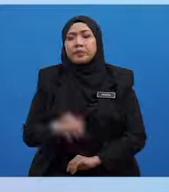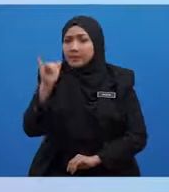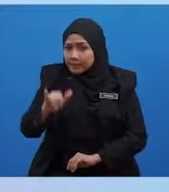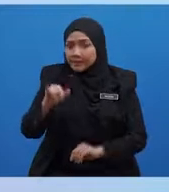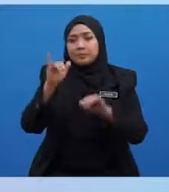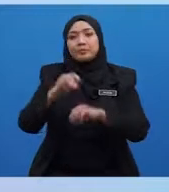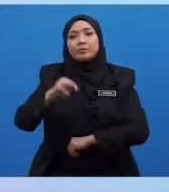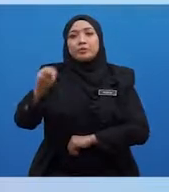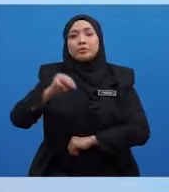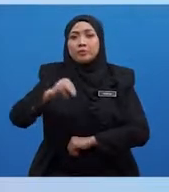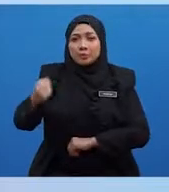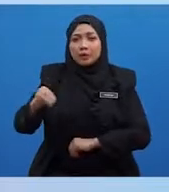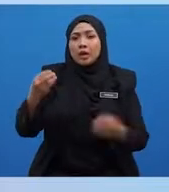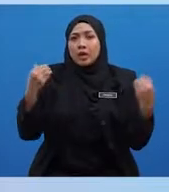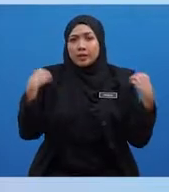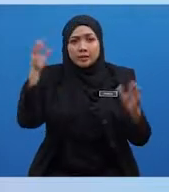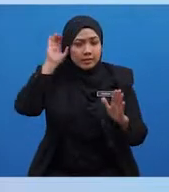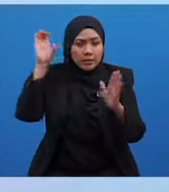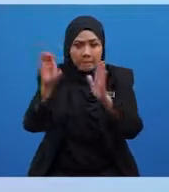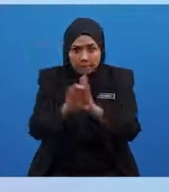produk, slogan dan ada logo.